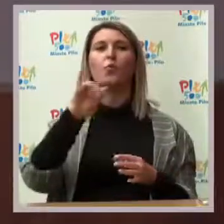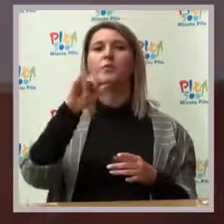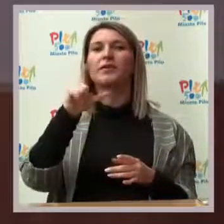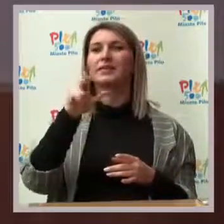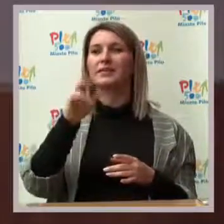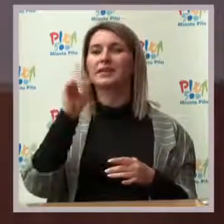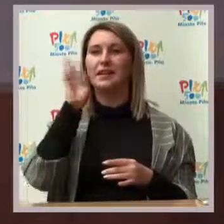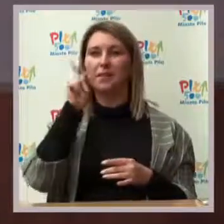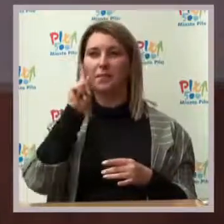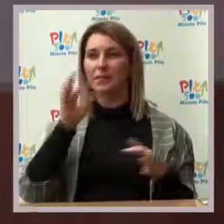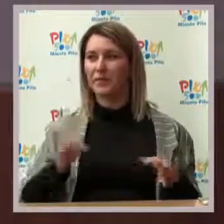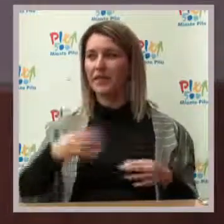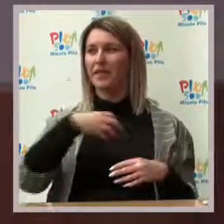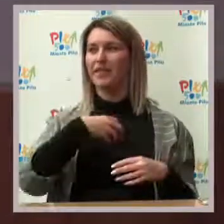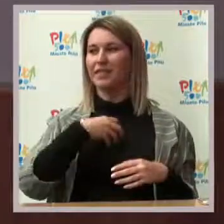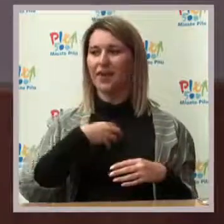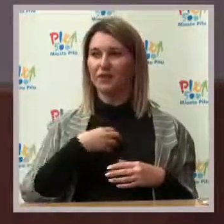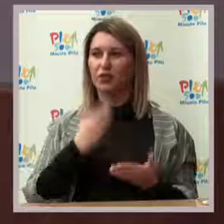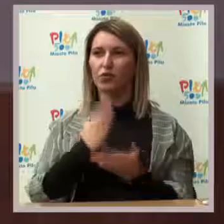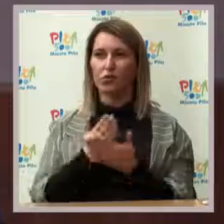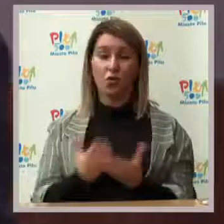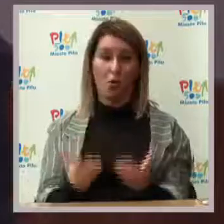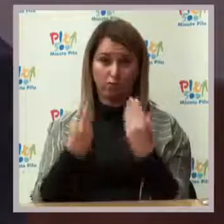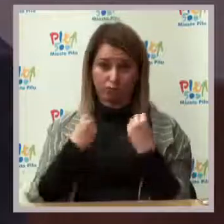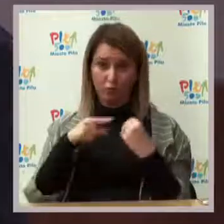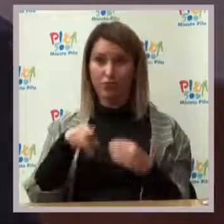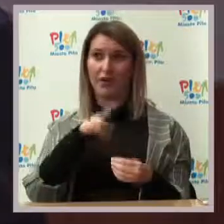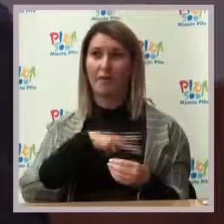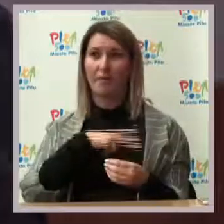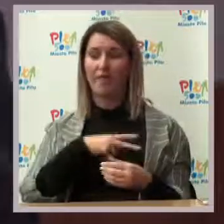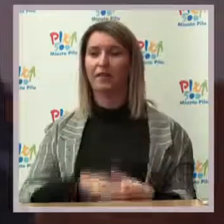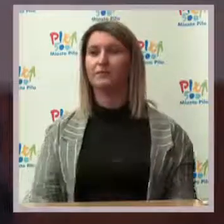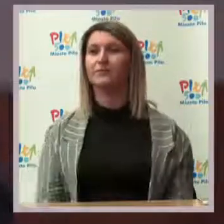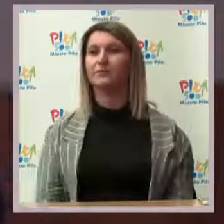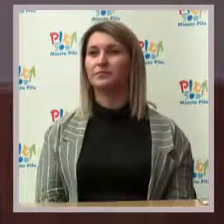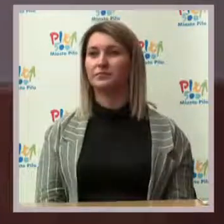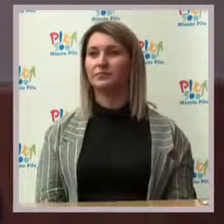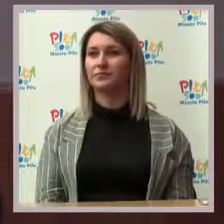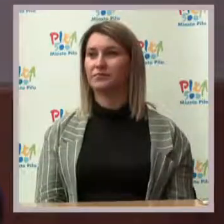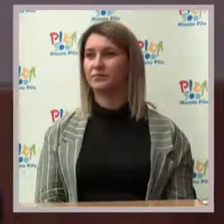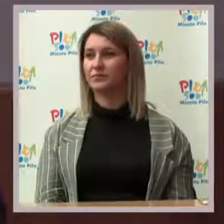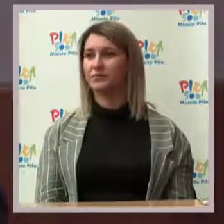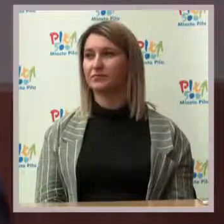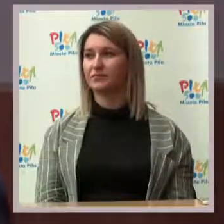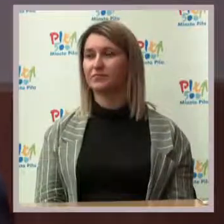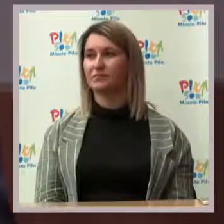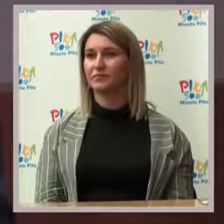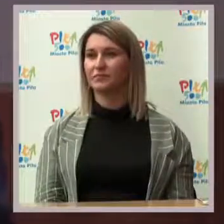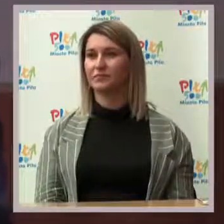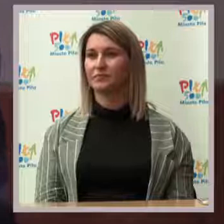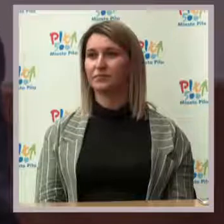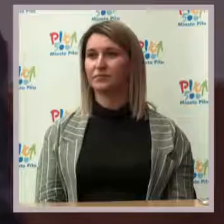Miejskiego Ośrodka Sportu i Rekreacji odebrał, bo to są faktycznie te podmioty, które na co dzień ze